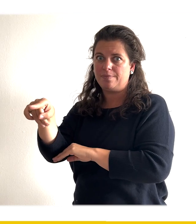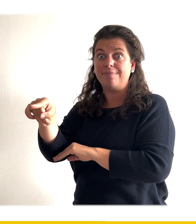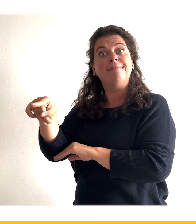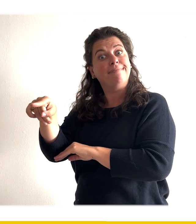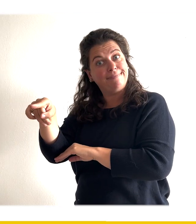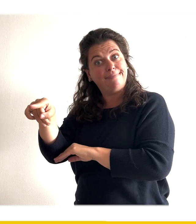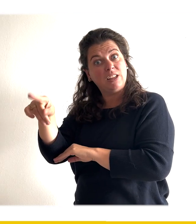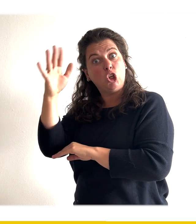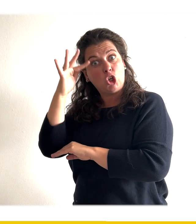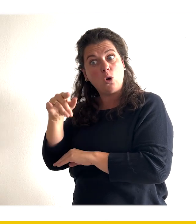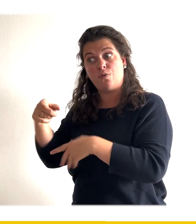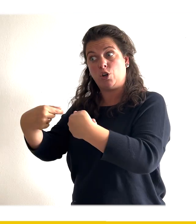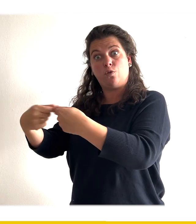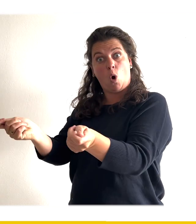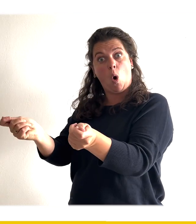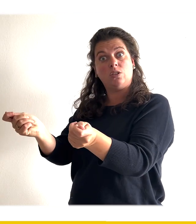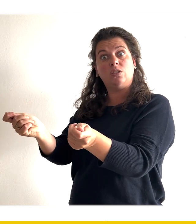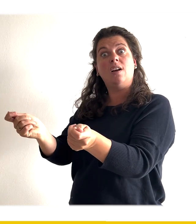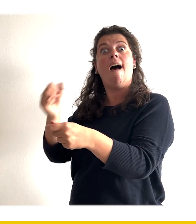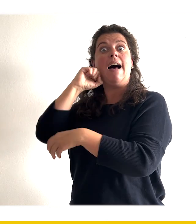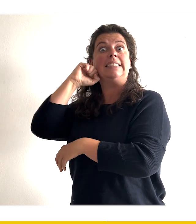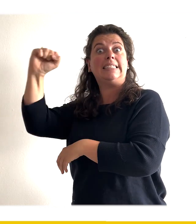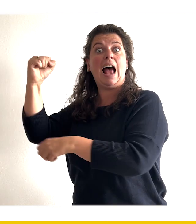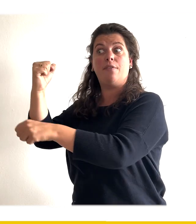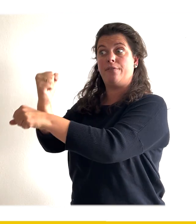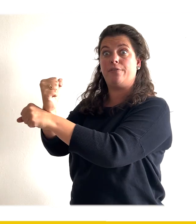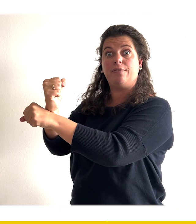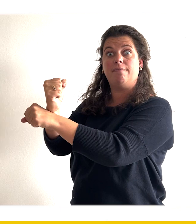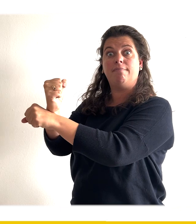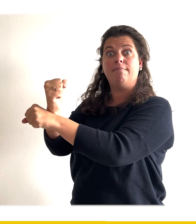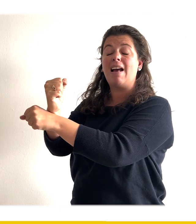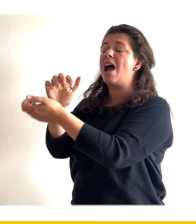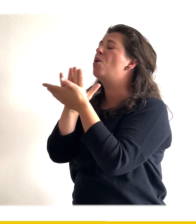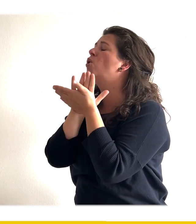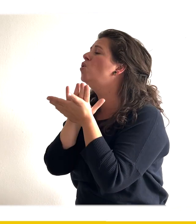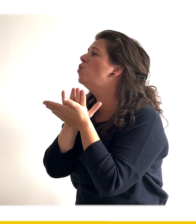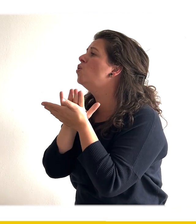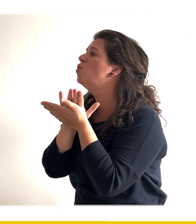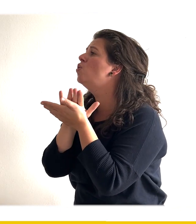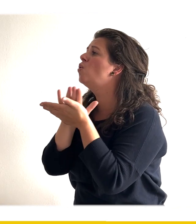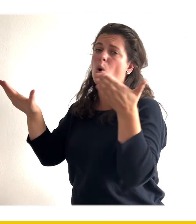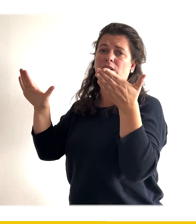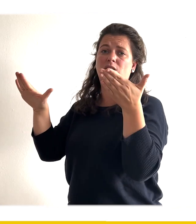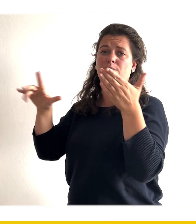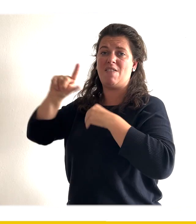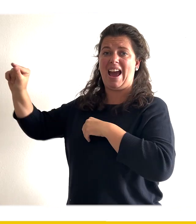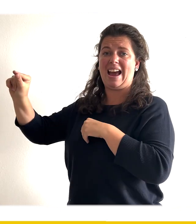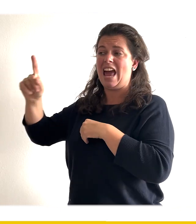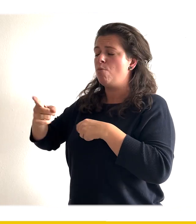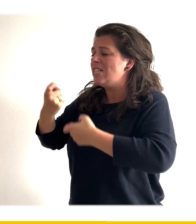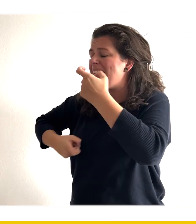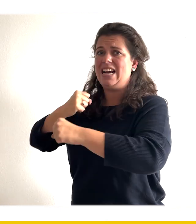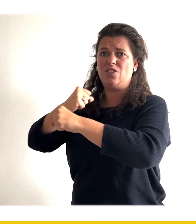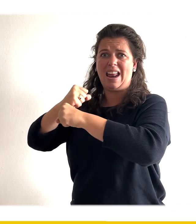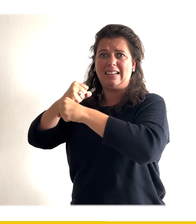slaaf. Hij mag nooit meer weg en hij moet keihard werken. Hij komt zelfs in de